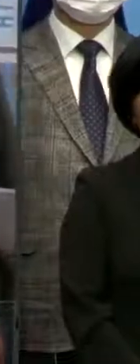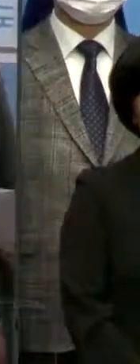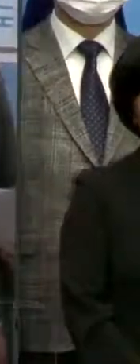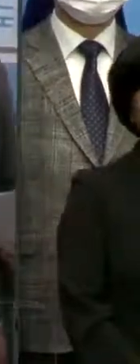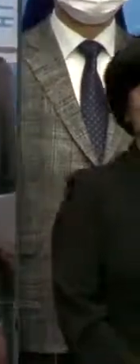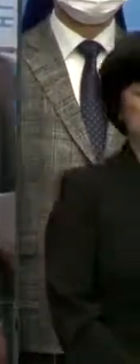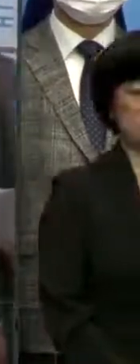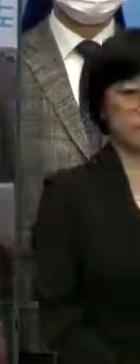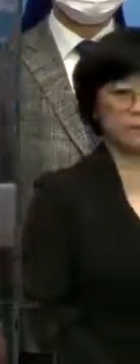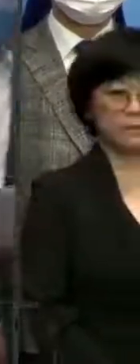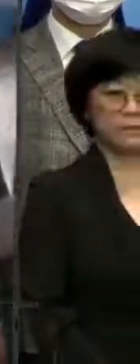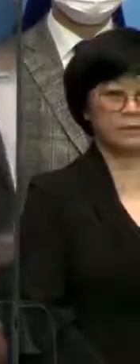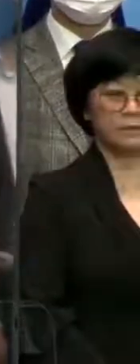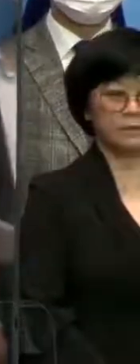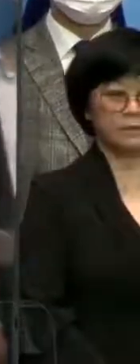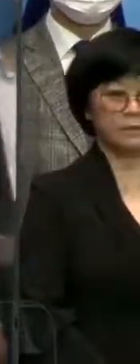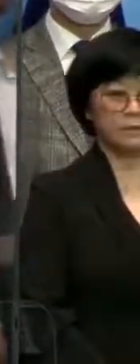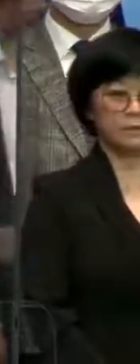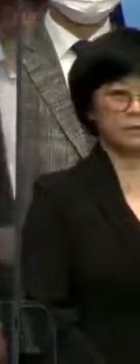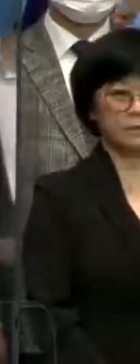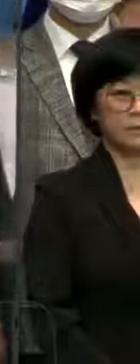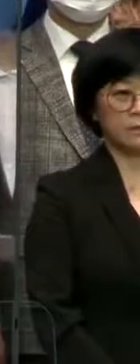예, 저희